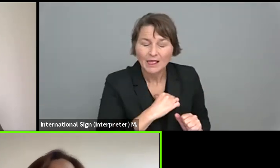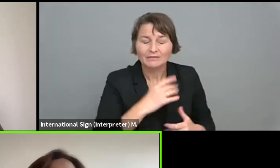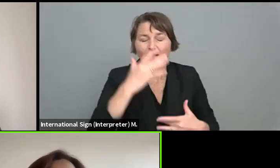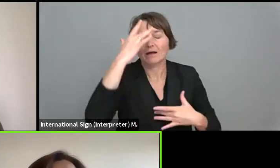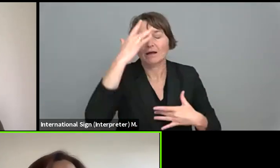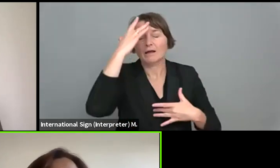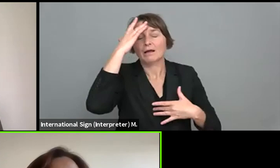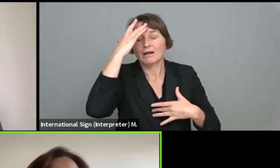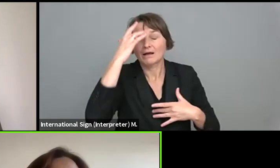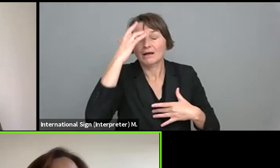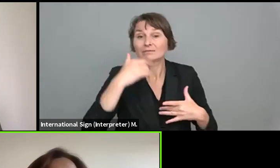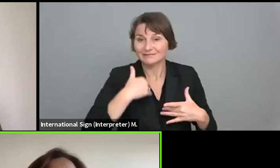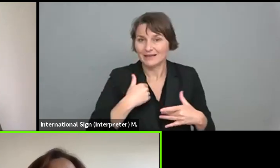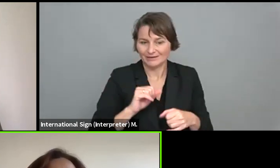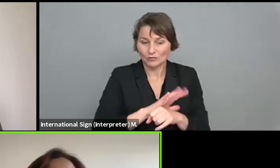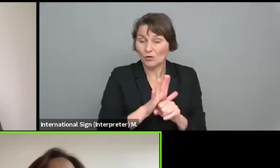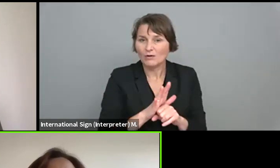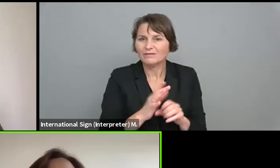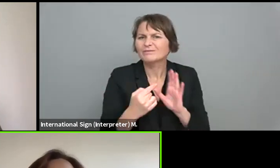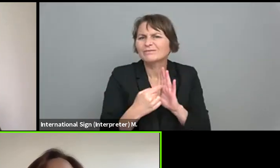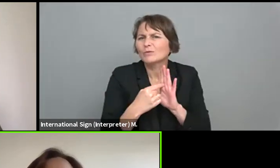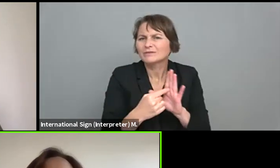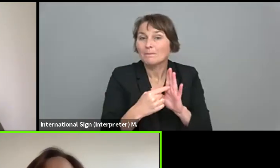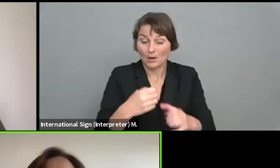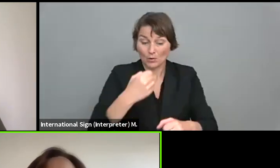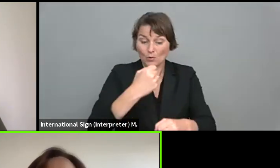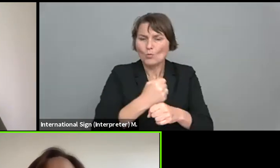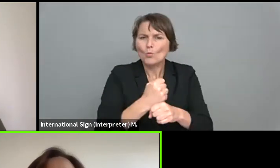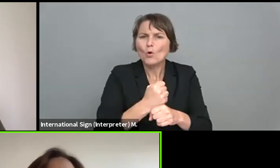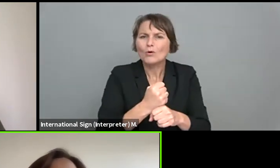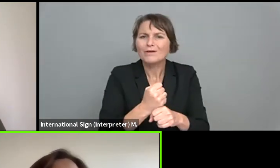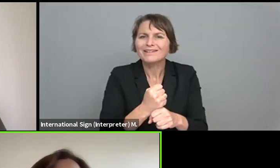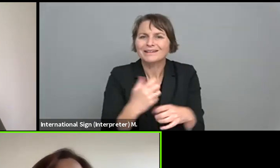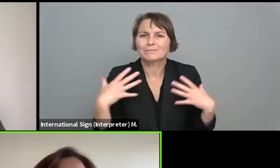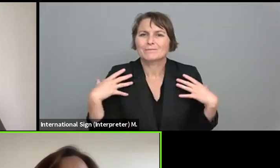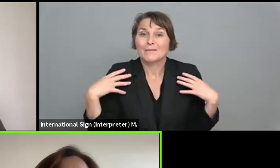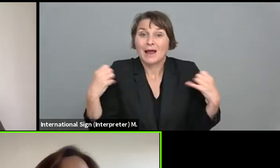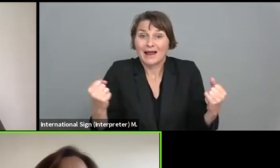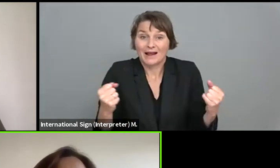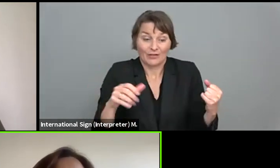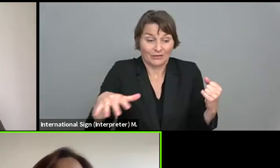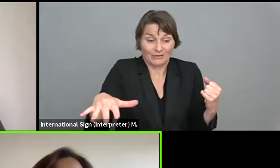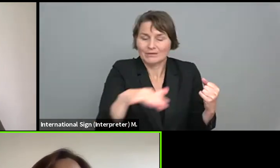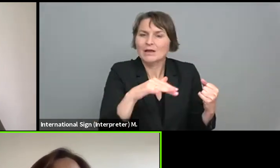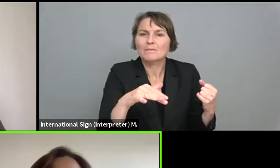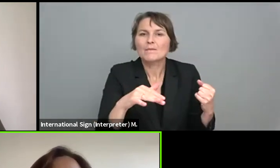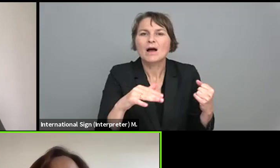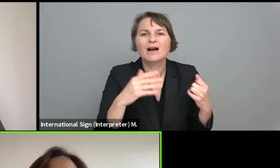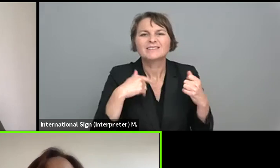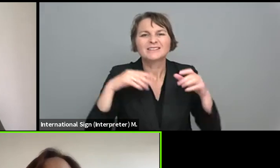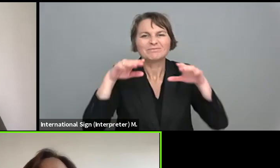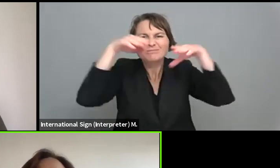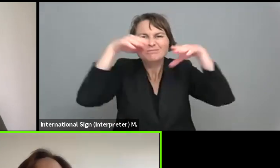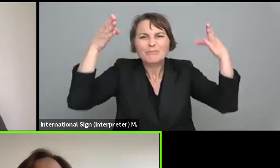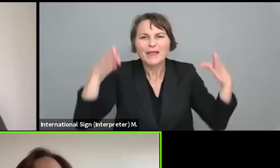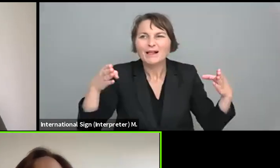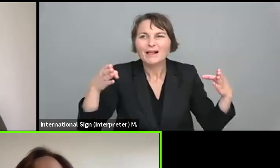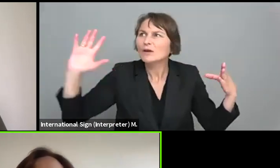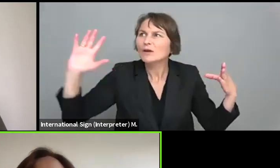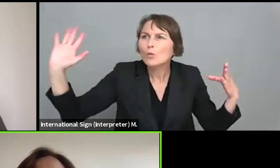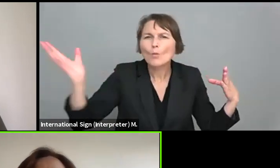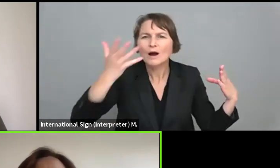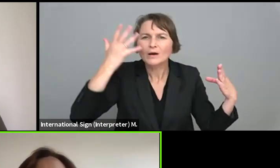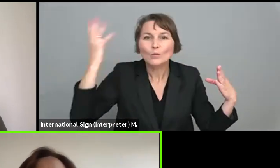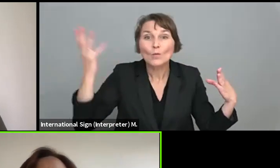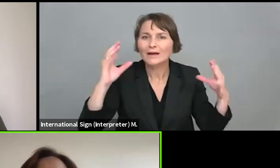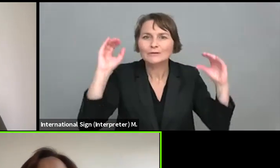Le nombre des inspecteurs du travail au Maroc est très limité. Donc, si le nombre est limité et ils ne disposent